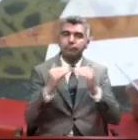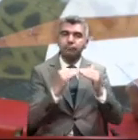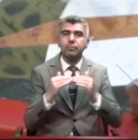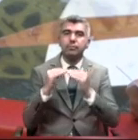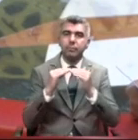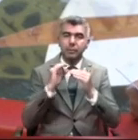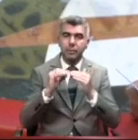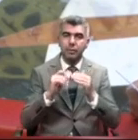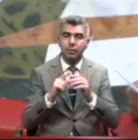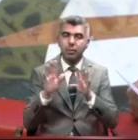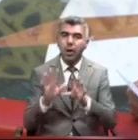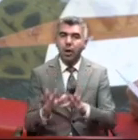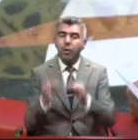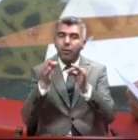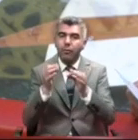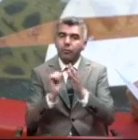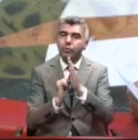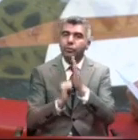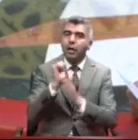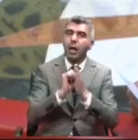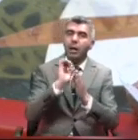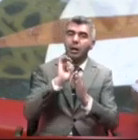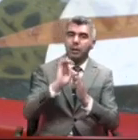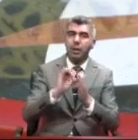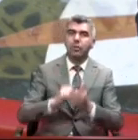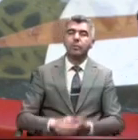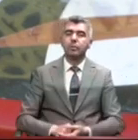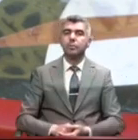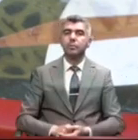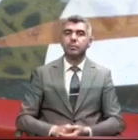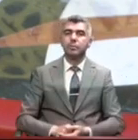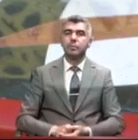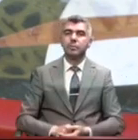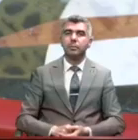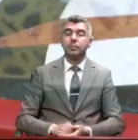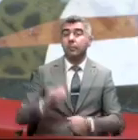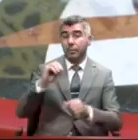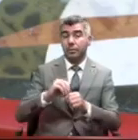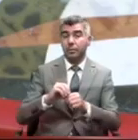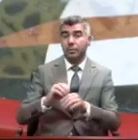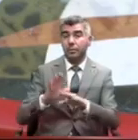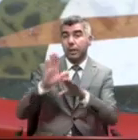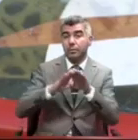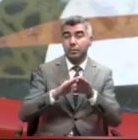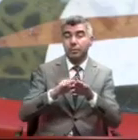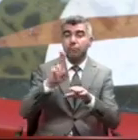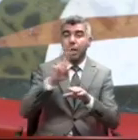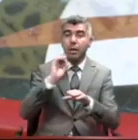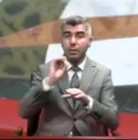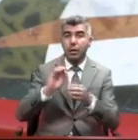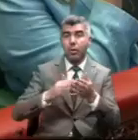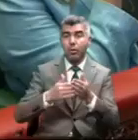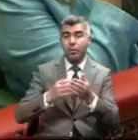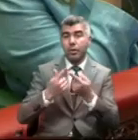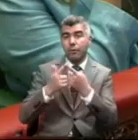بعض الوسائل للنجاح في هذا الميدان اعطى ايضا سيدنا التعليمات باش نمشيو